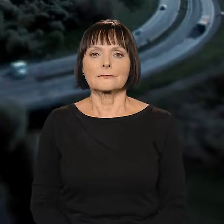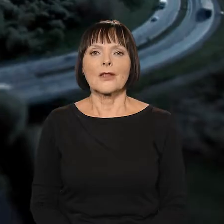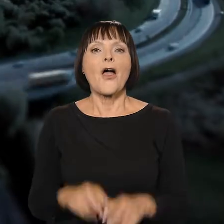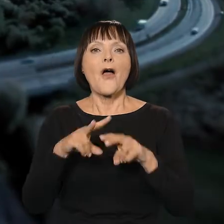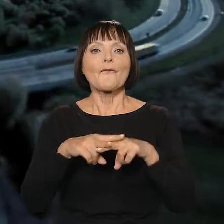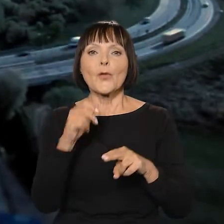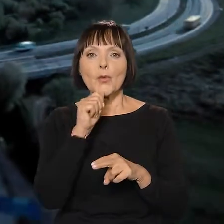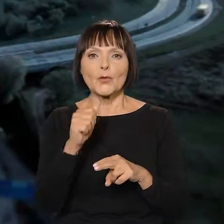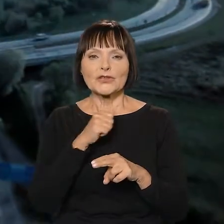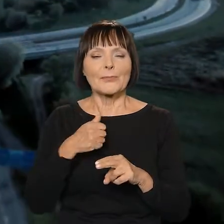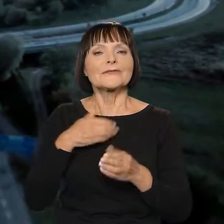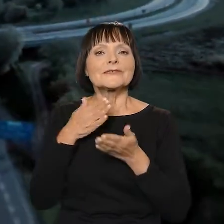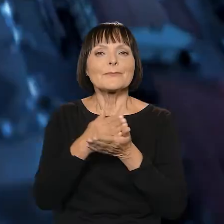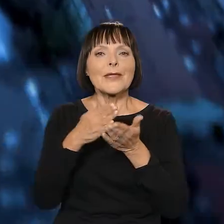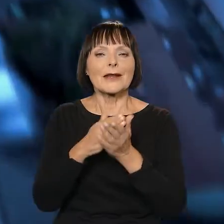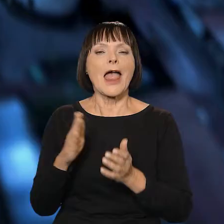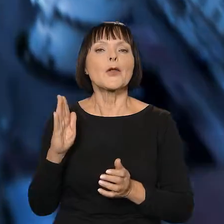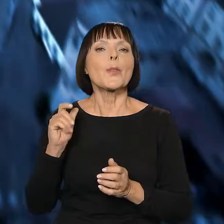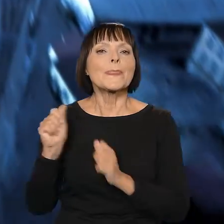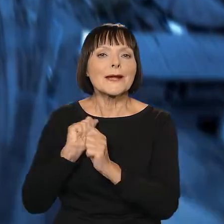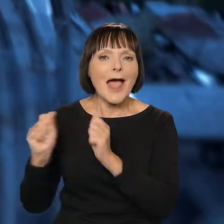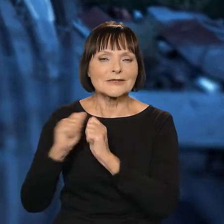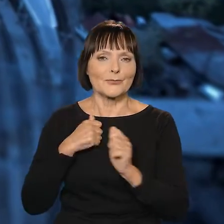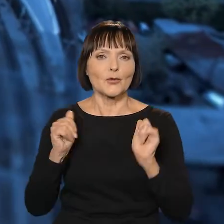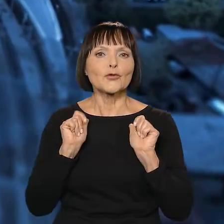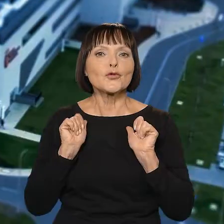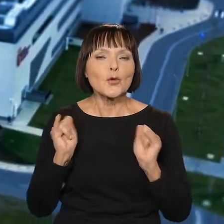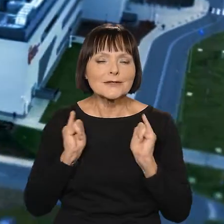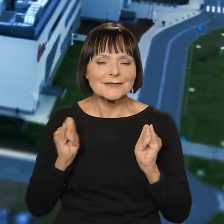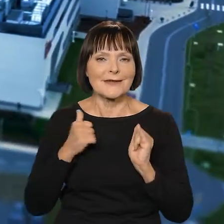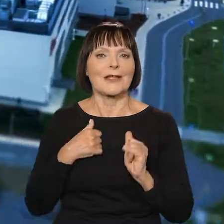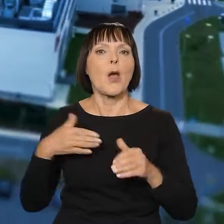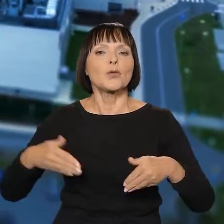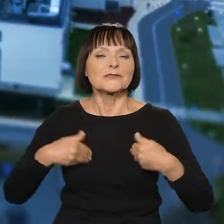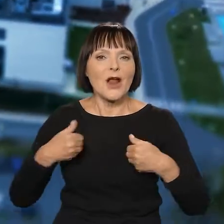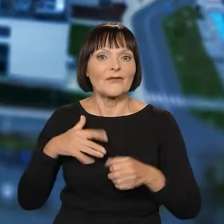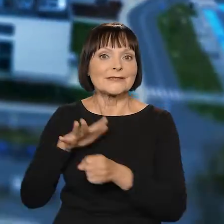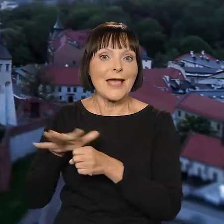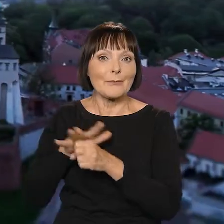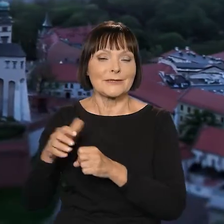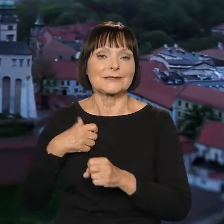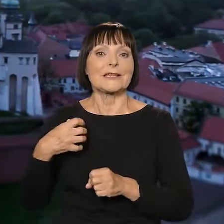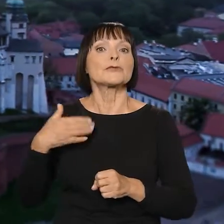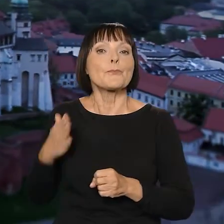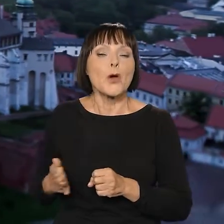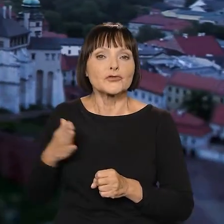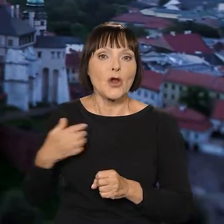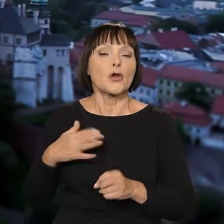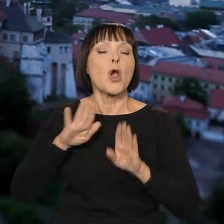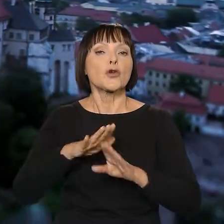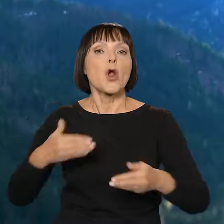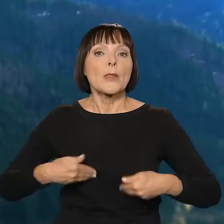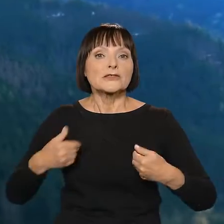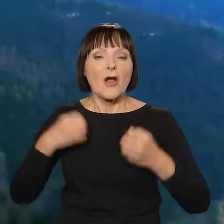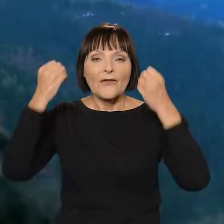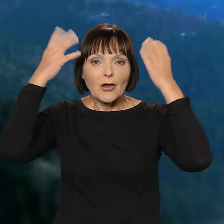Fundusze europejskie wspierają bezpieczny transport, turystykę i uzdrowiska, biznes i gospodarkę, nowoczesne pociągi, ochronę zdrowia, kulturę